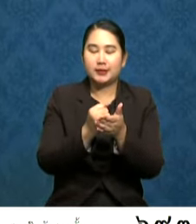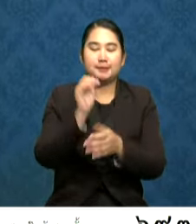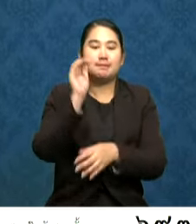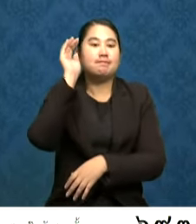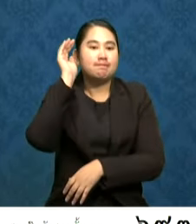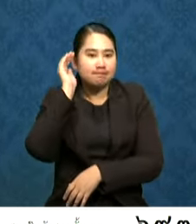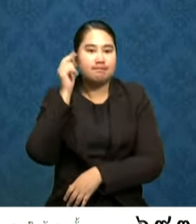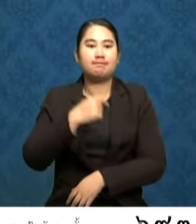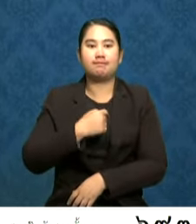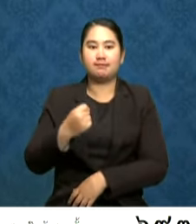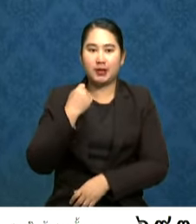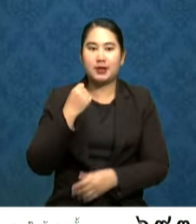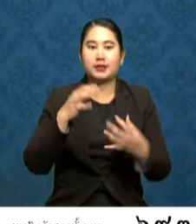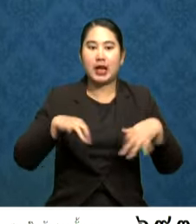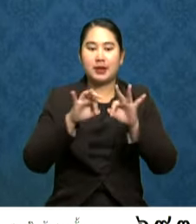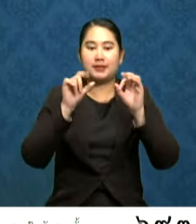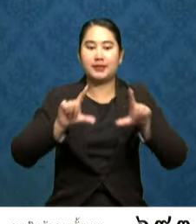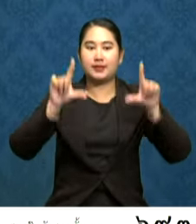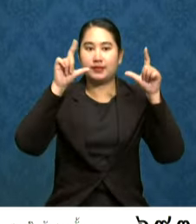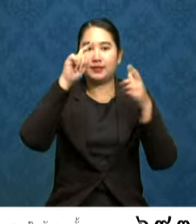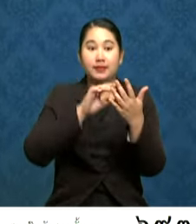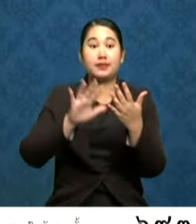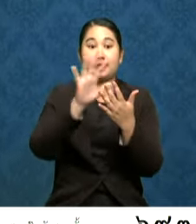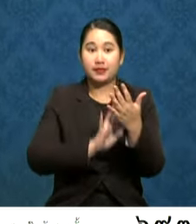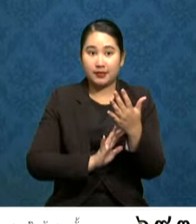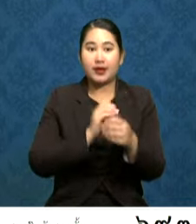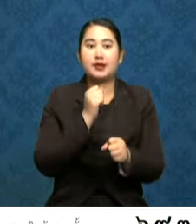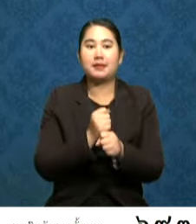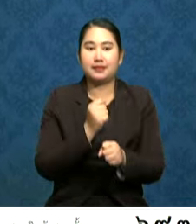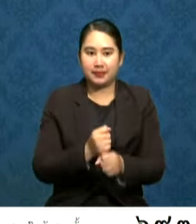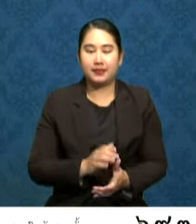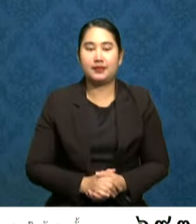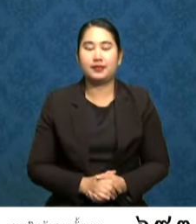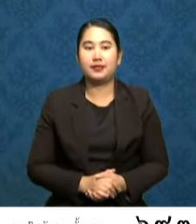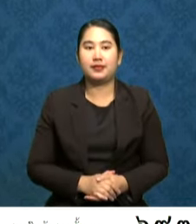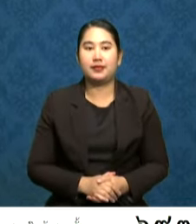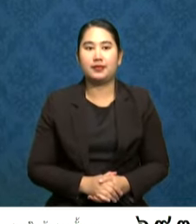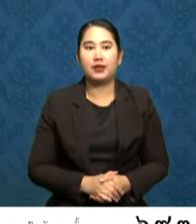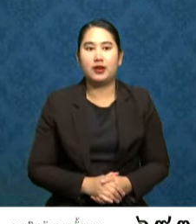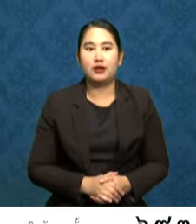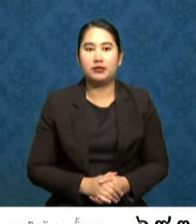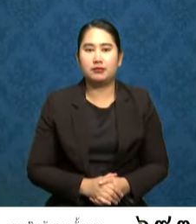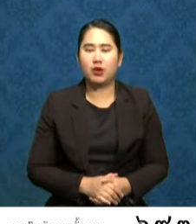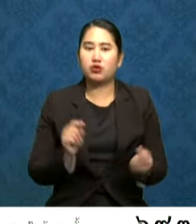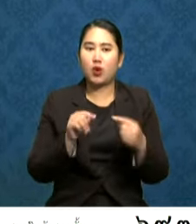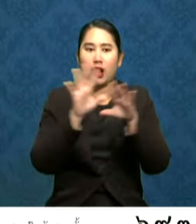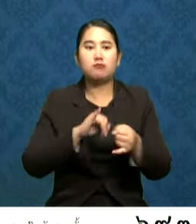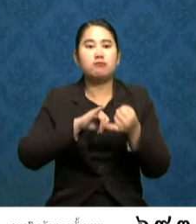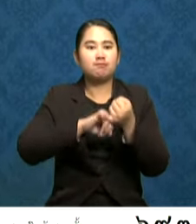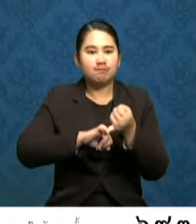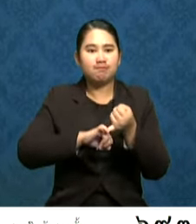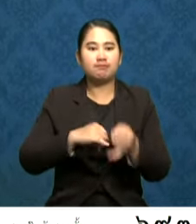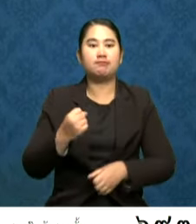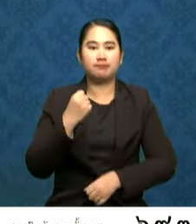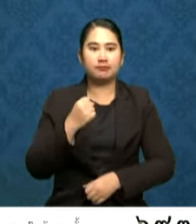มั่นและศรัทธาของประชาชนต่อรัฐบาลใหม่นี้ให้กลับคืนมาค่ะมันควรจะต้องเป็นสัญญาที่มันหนักแน่น